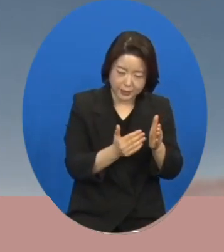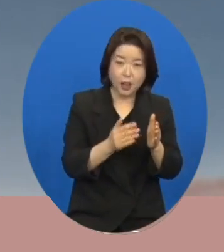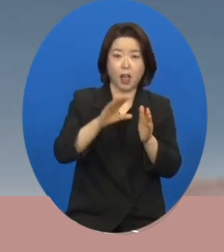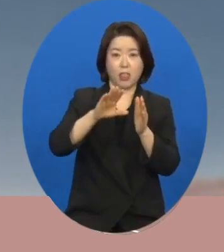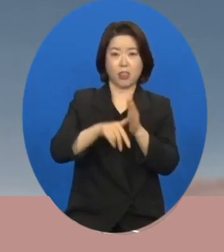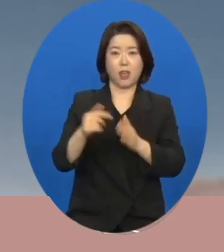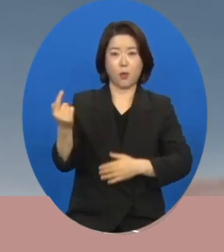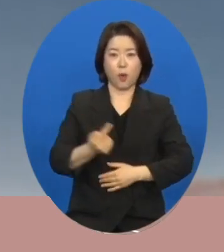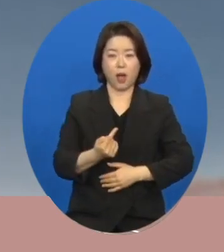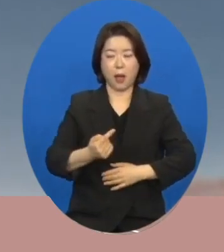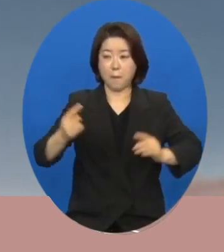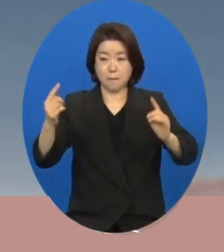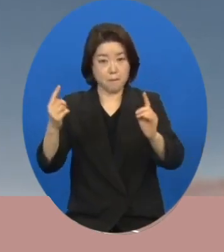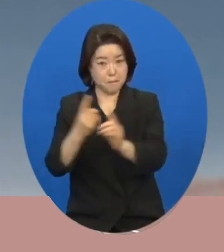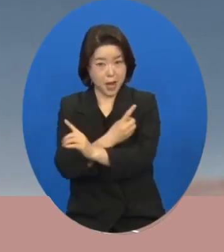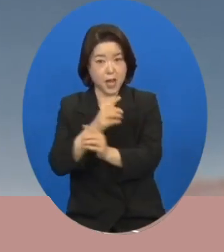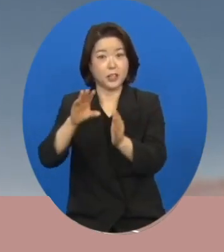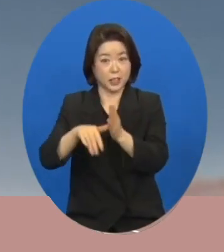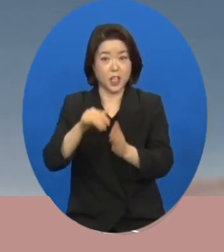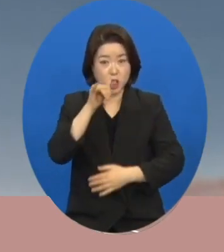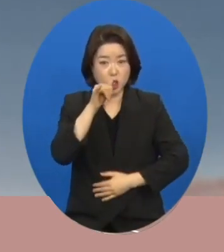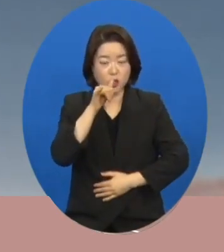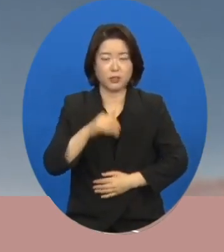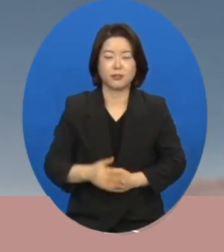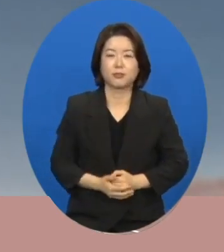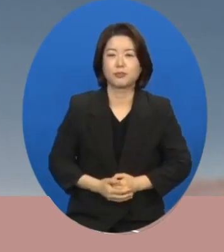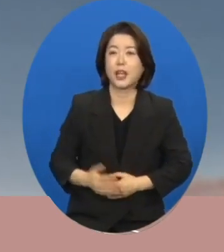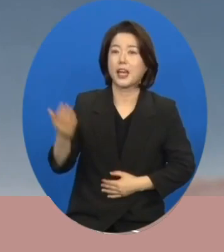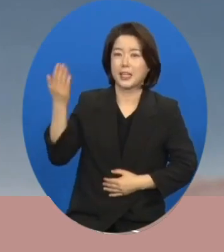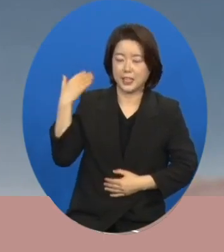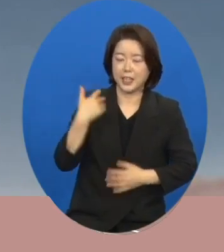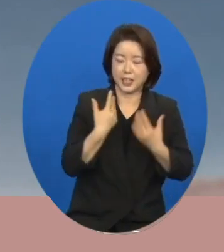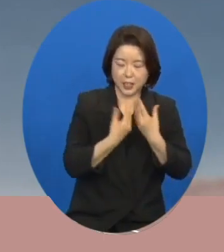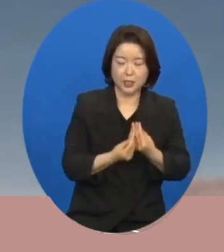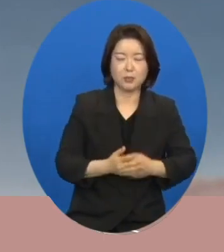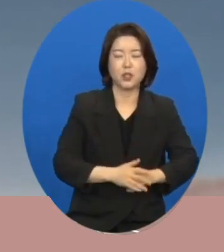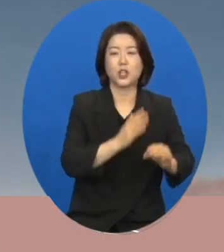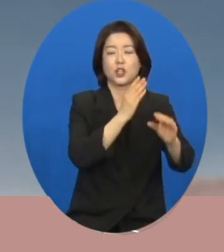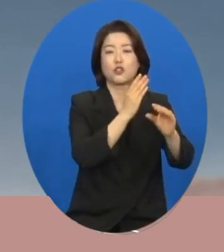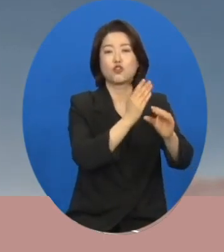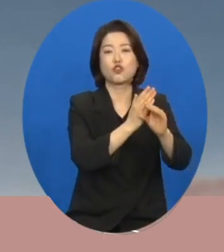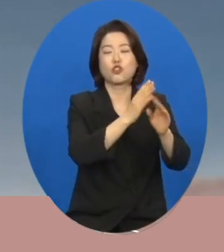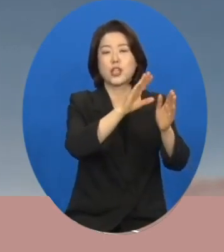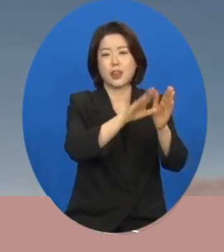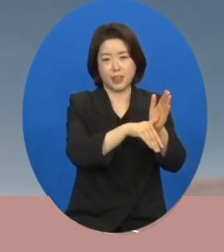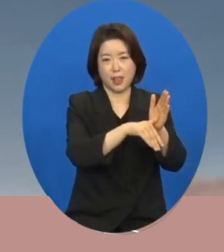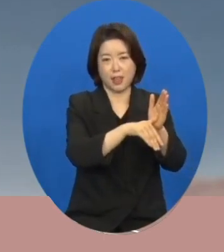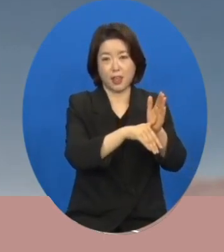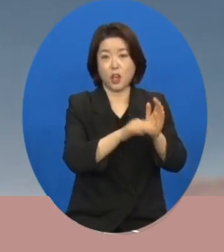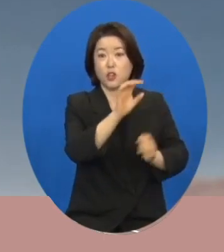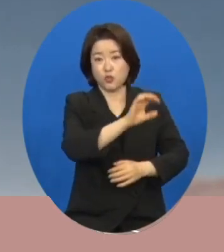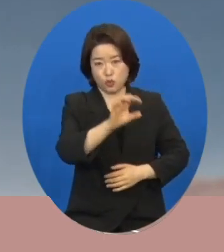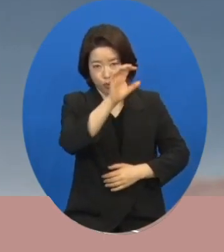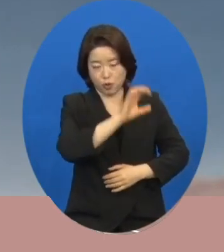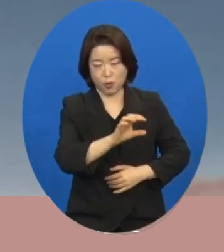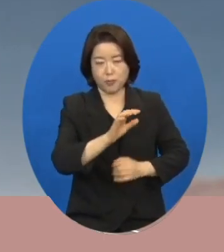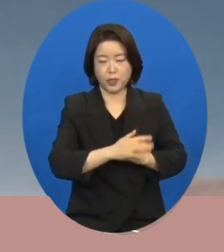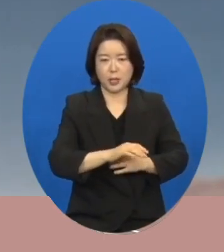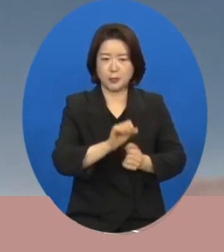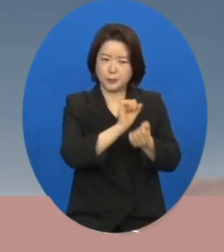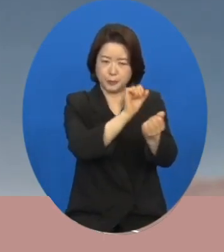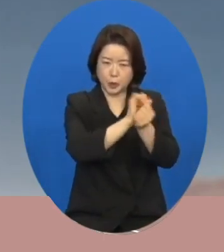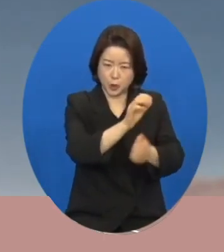전환 시점이 있죠 중세 보면이 전염병 특히 흑사병 전으로 세계가